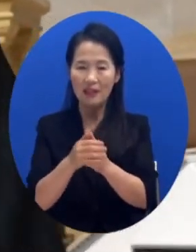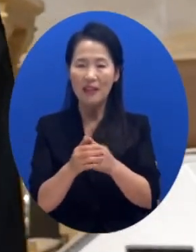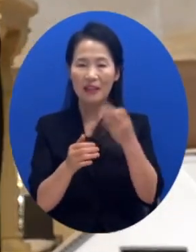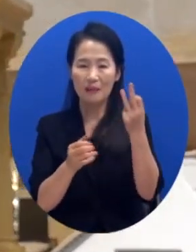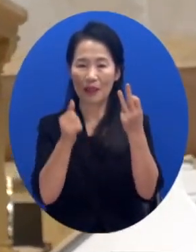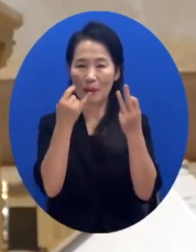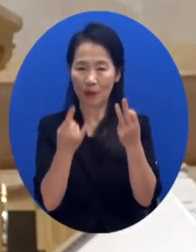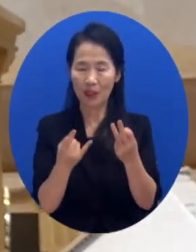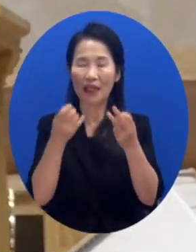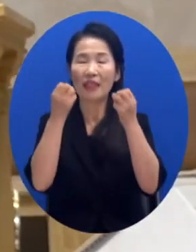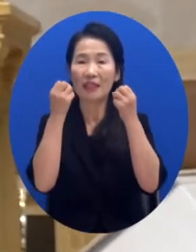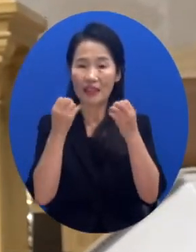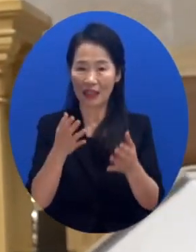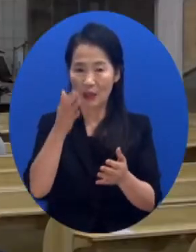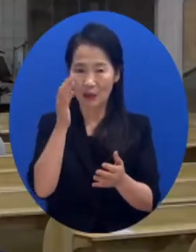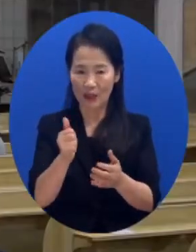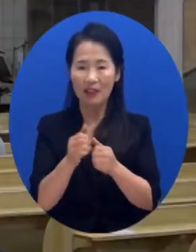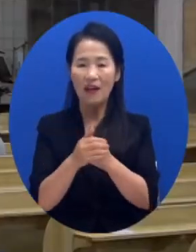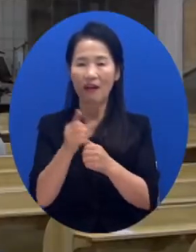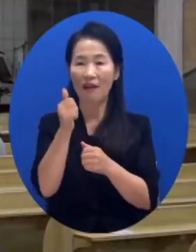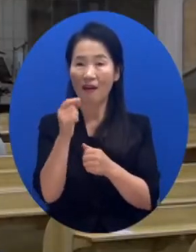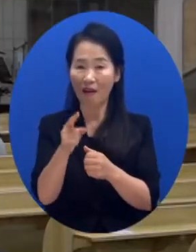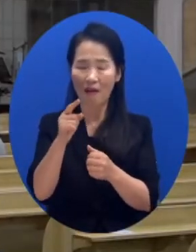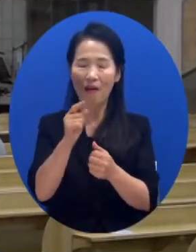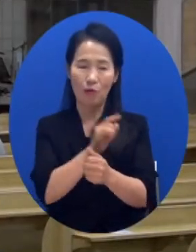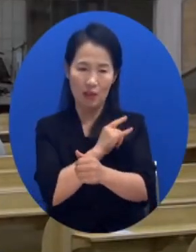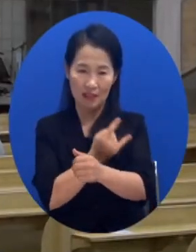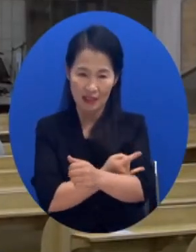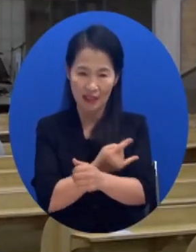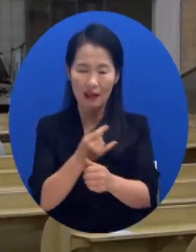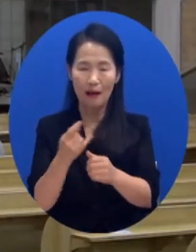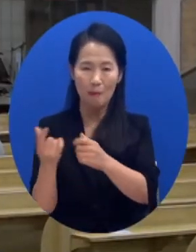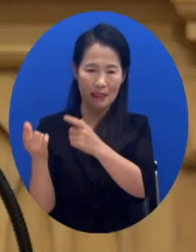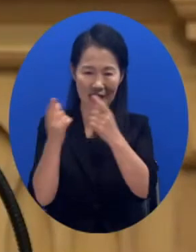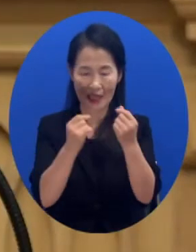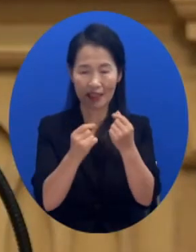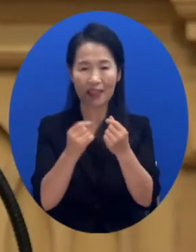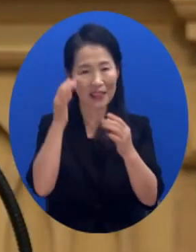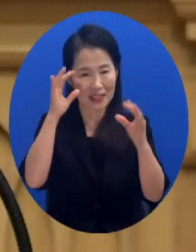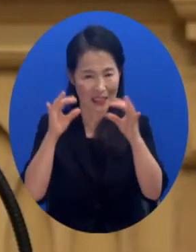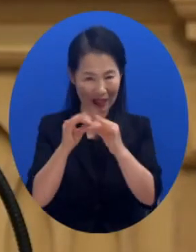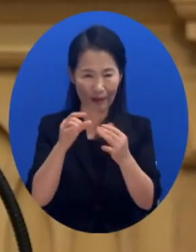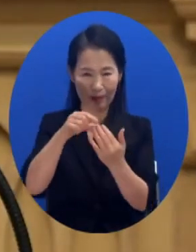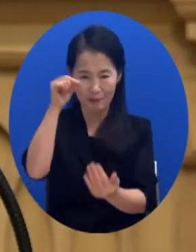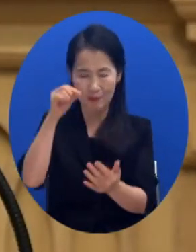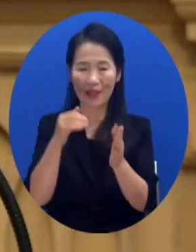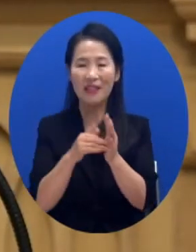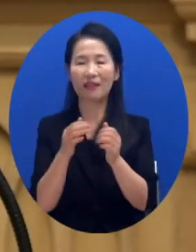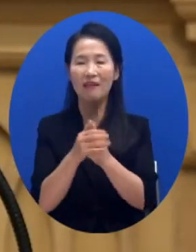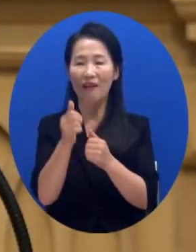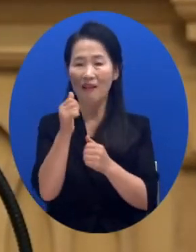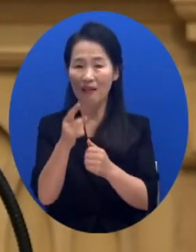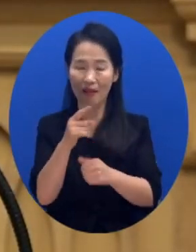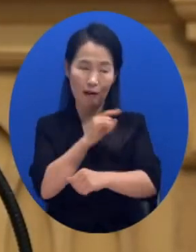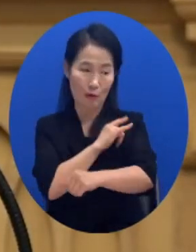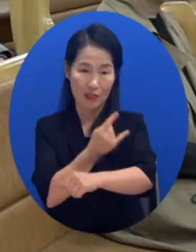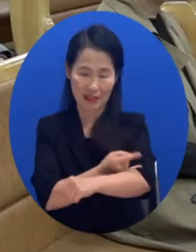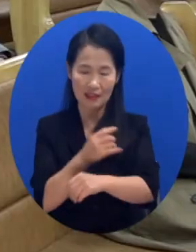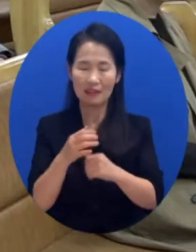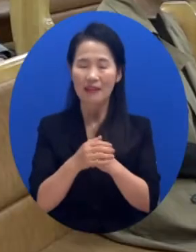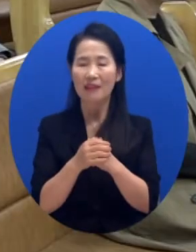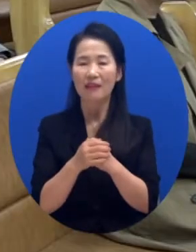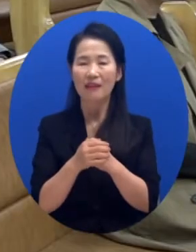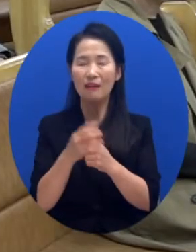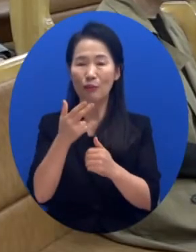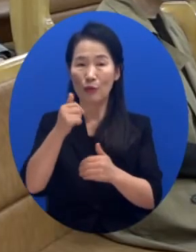신임회장에 화원 성명 교회 혹은 형 권사를 만장일치로 추대했다 씁니다 신임회장 허근 형 권사는 주 안에서